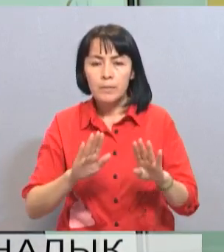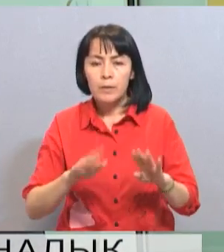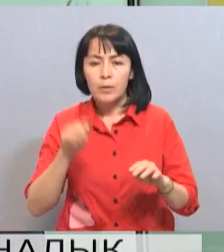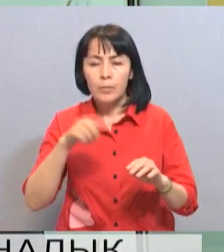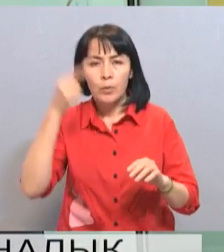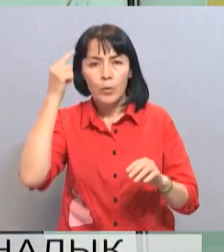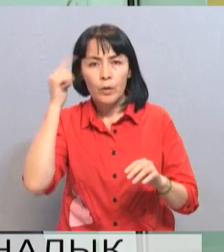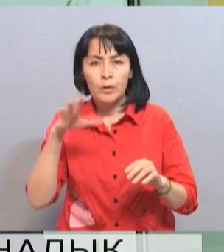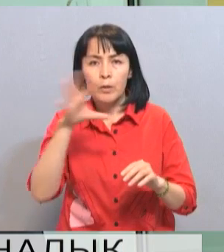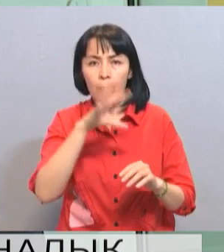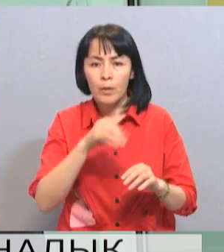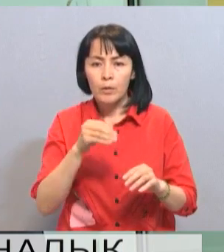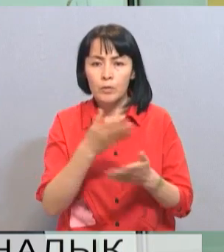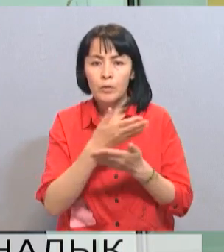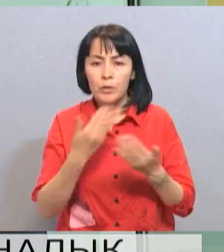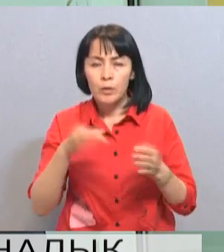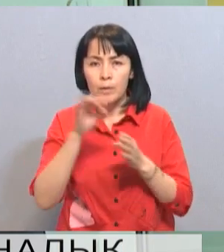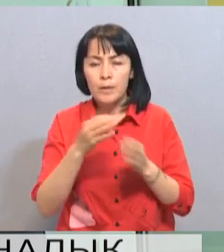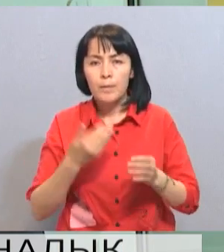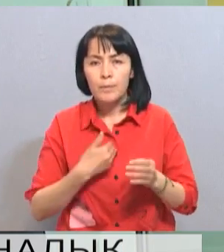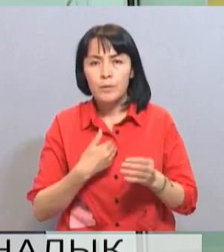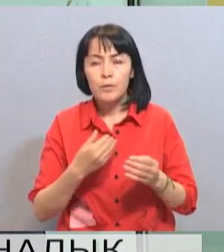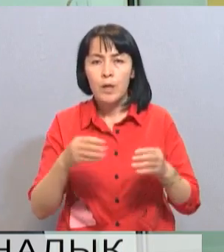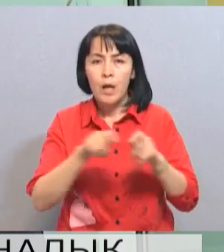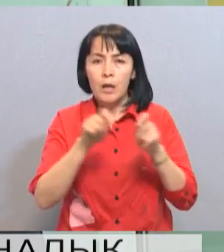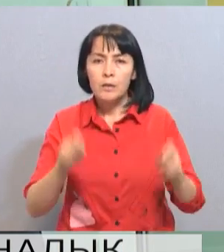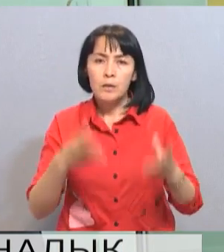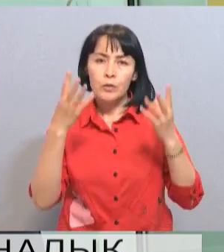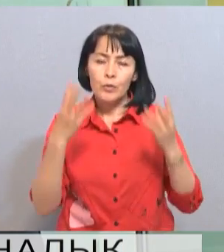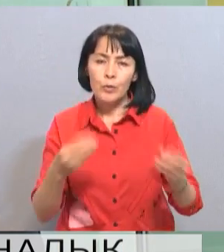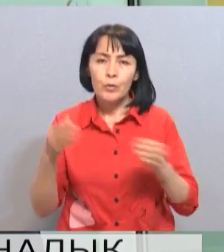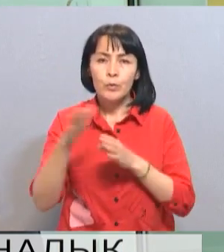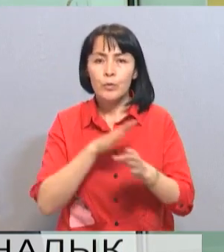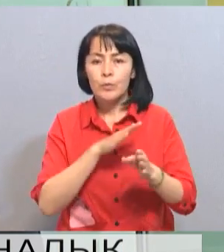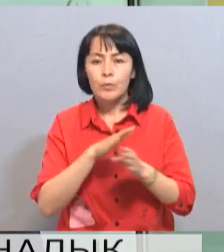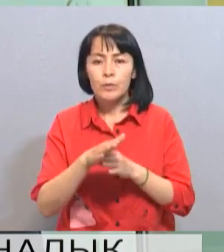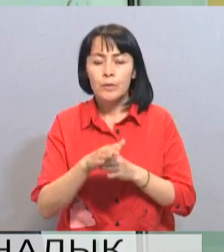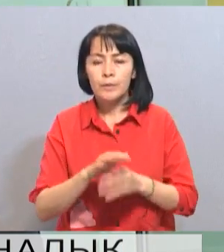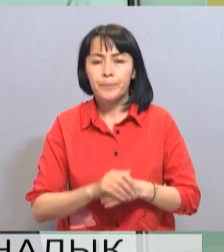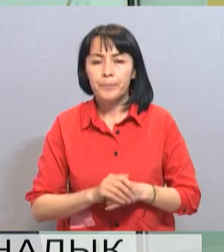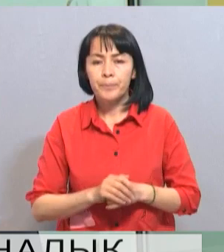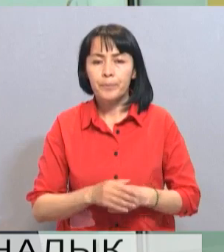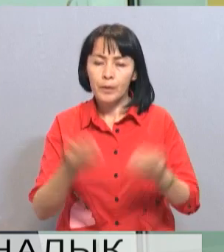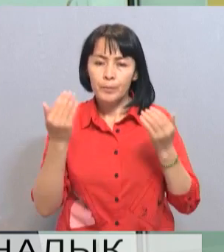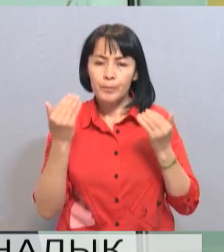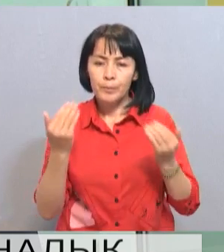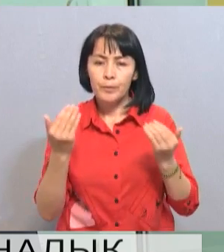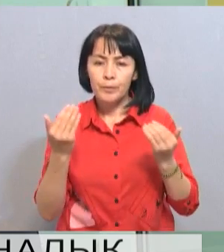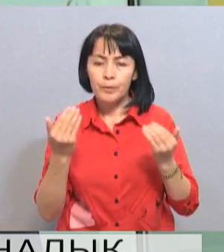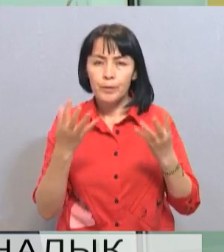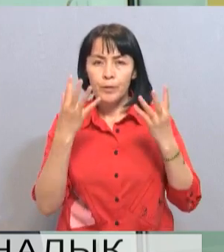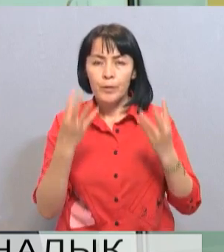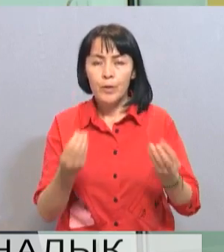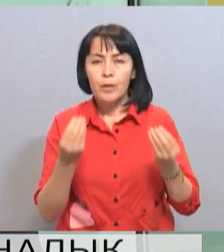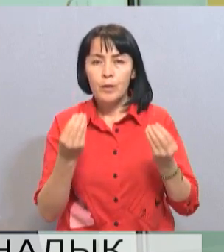Бұл ойлардың барлығын жоққа шығару мақсатында біз осындай ашық есік күні десек те болады, осындай акцияны ұйымдастырып отырмыз. Бүгінгі